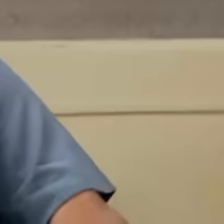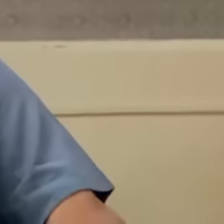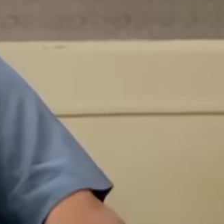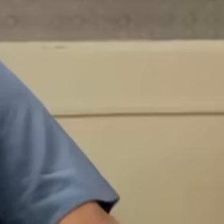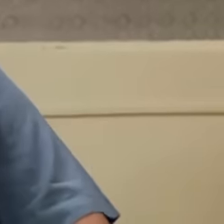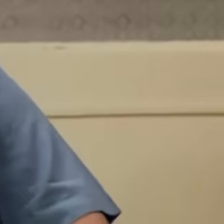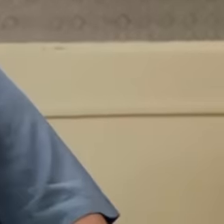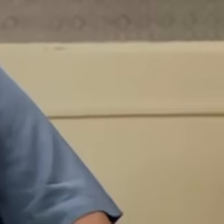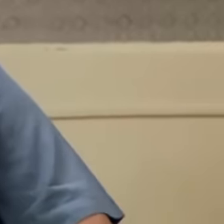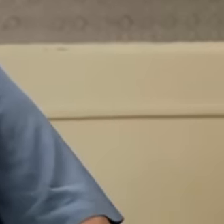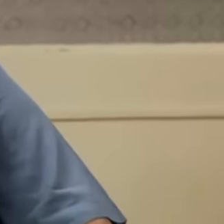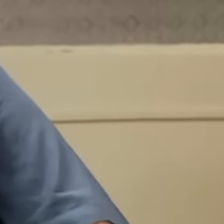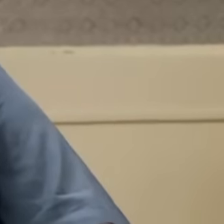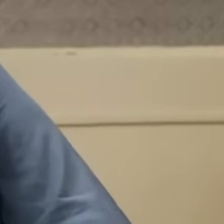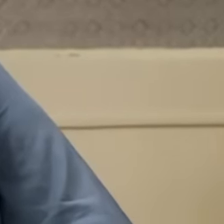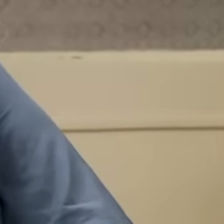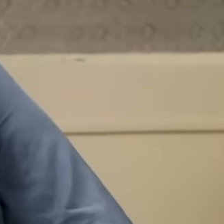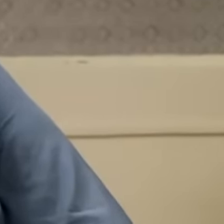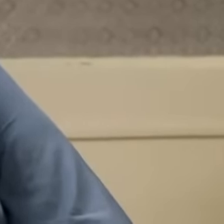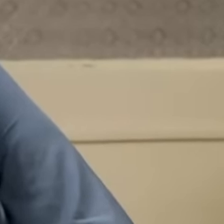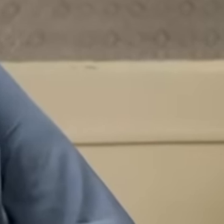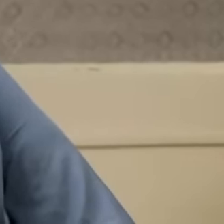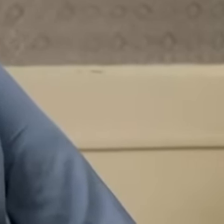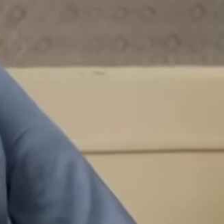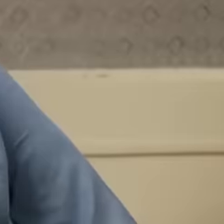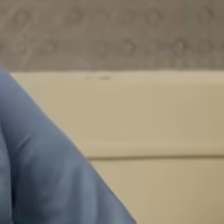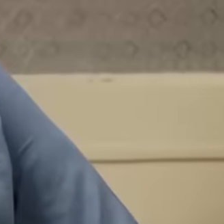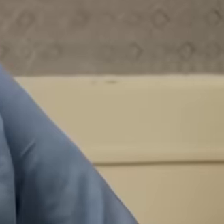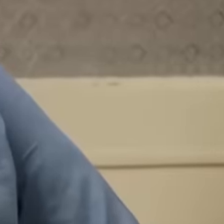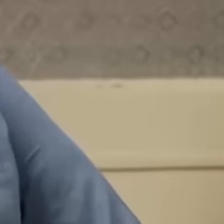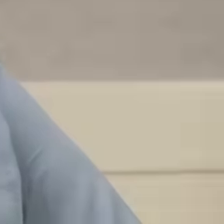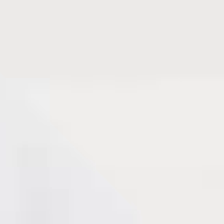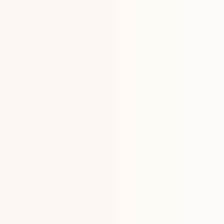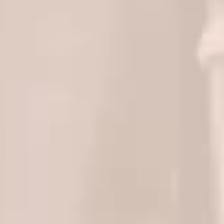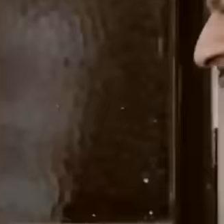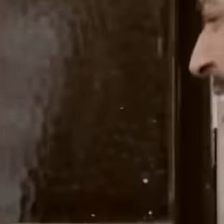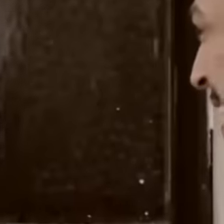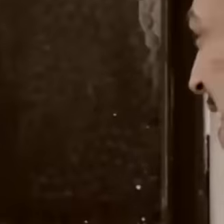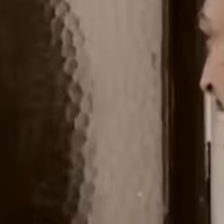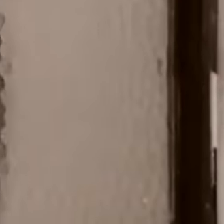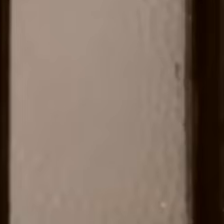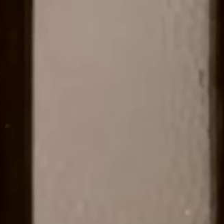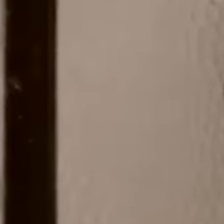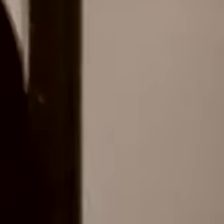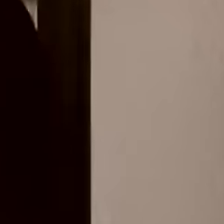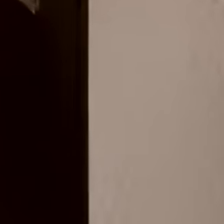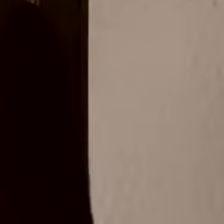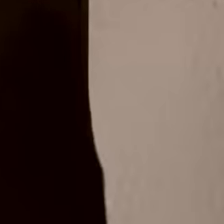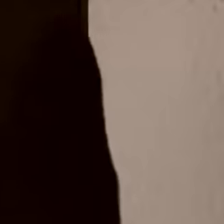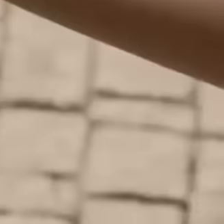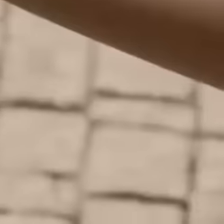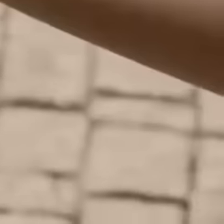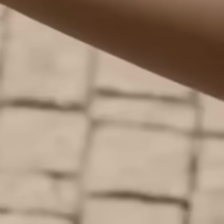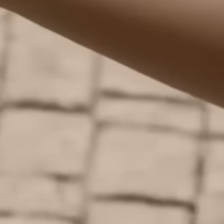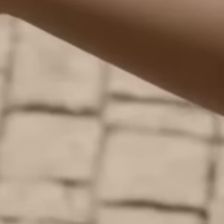Felfecir okuyan gözleriyle geçmişte Ergun'la Dilek'i el ele gördüğü ana döndü. Dilek düştüğü için Ergun onu kaldırıp eli elinde